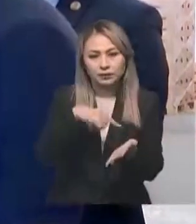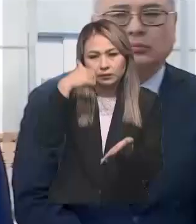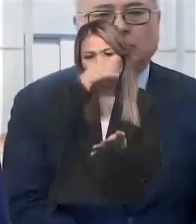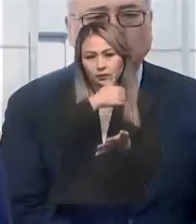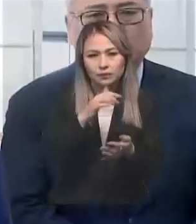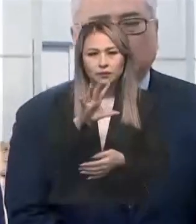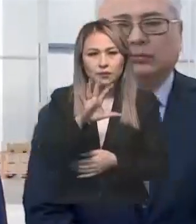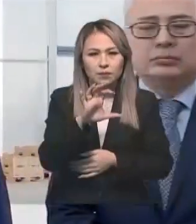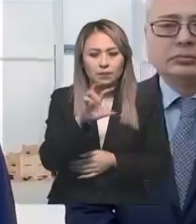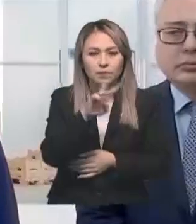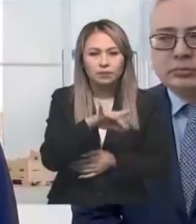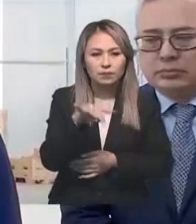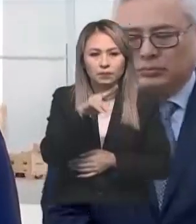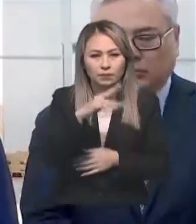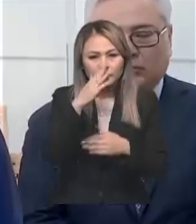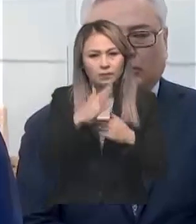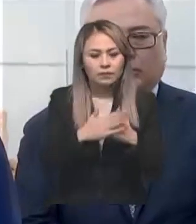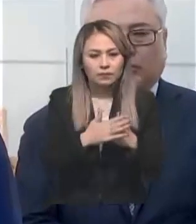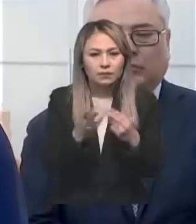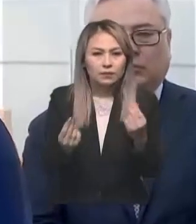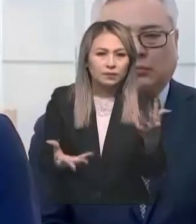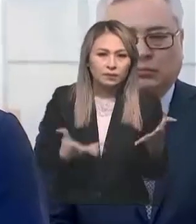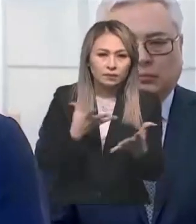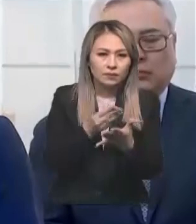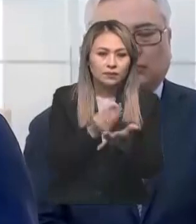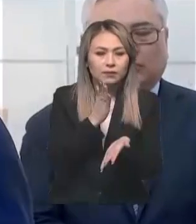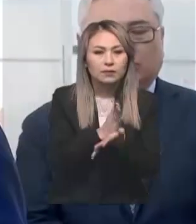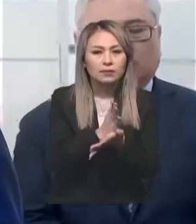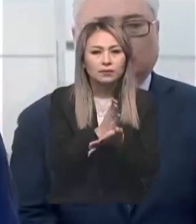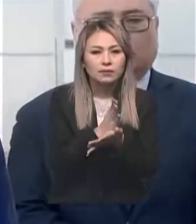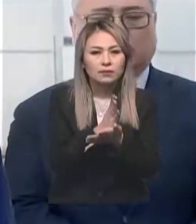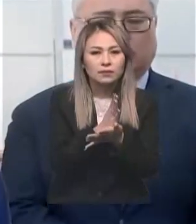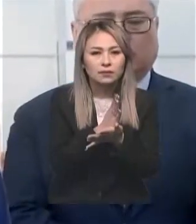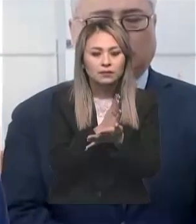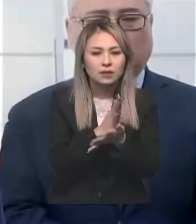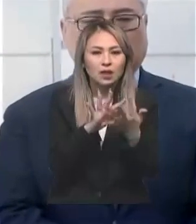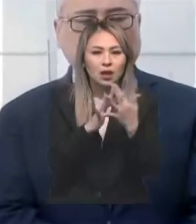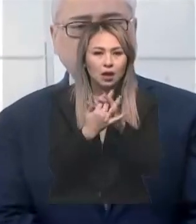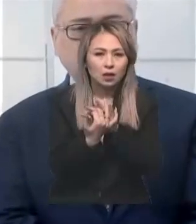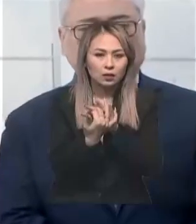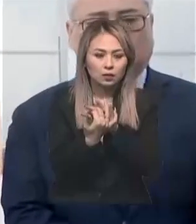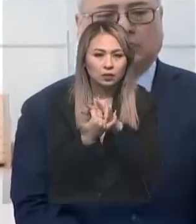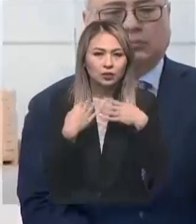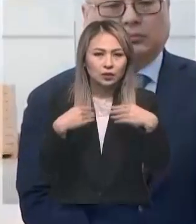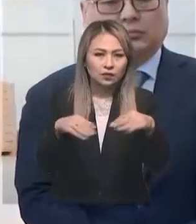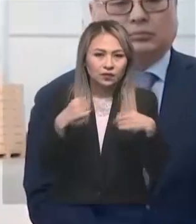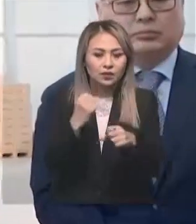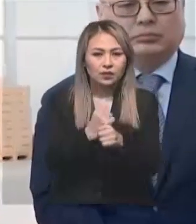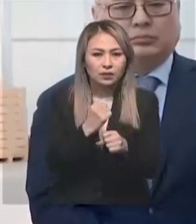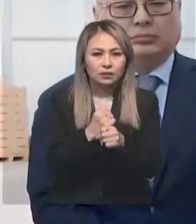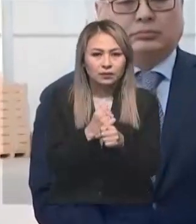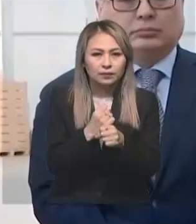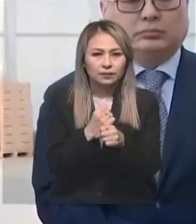500 миллиард теңгеге жуық қаражат бөлініп жатыр. Осы ауыл шаруашылық өндірушілерді қолдау